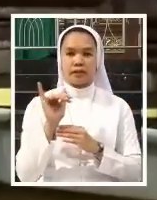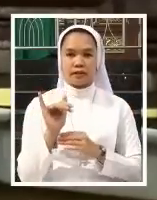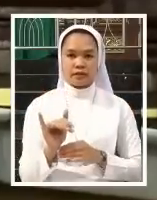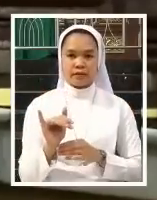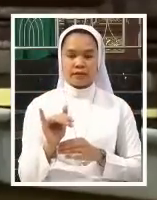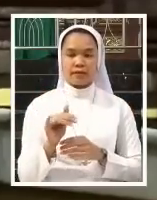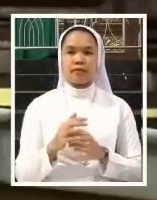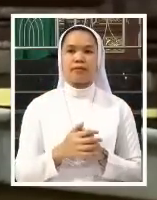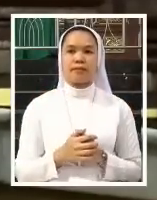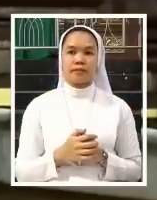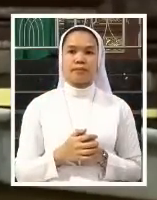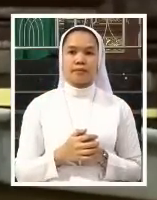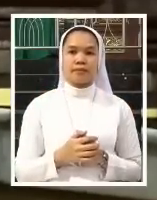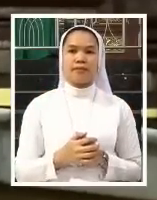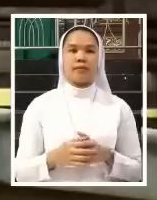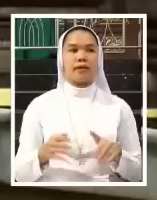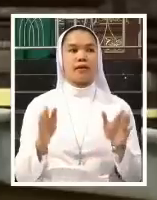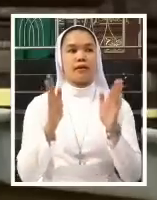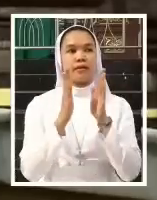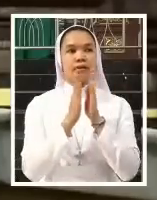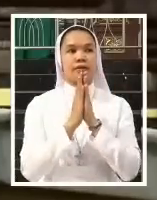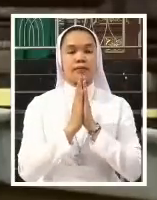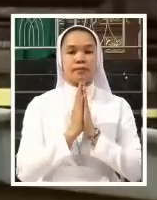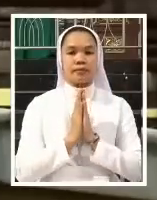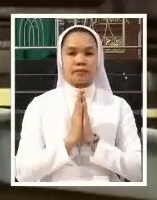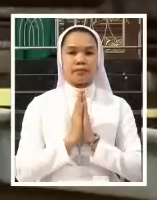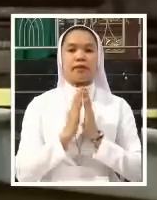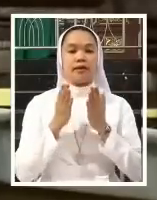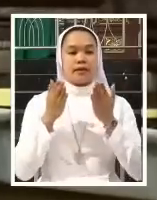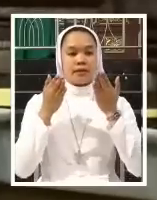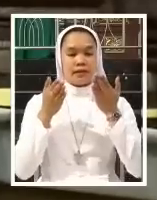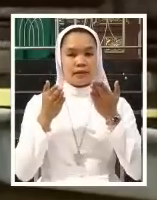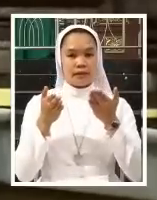panahon. Amen. Uya,